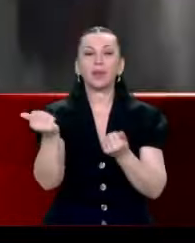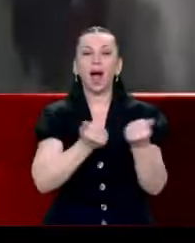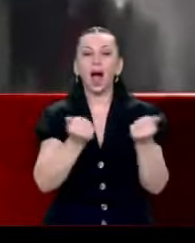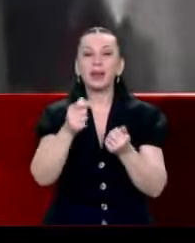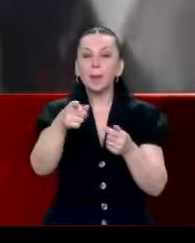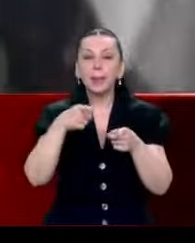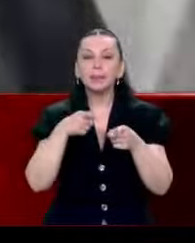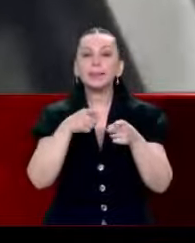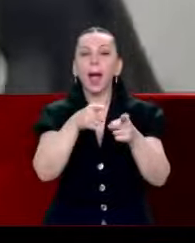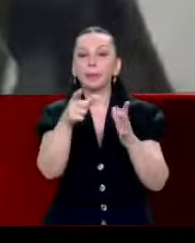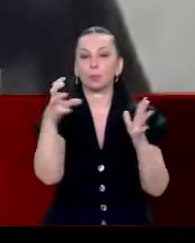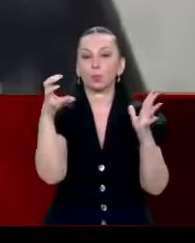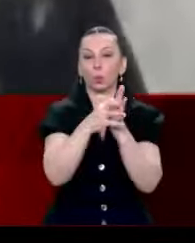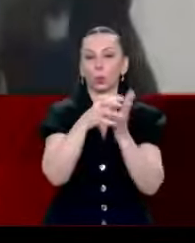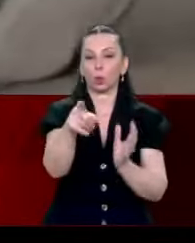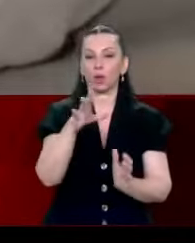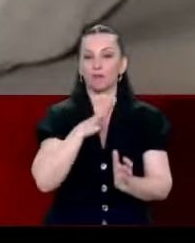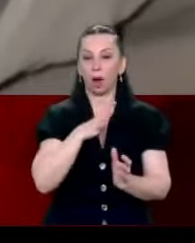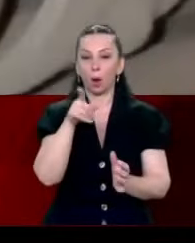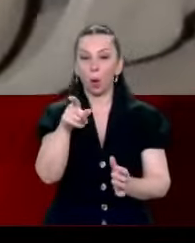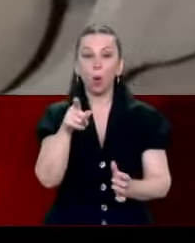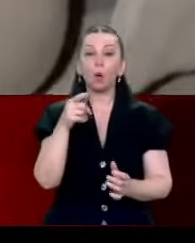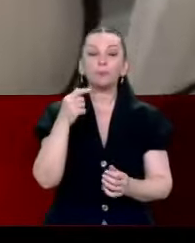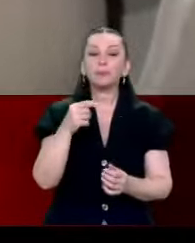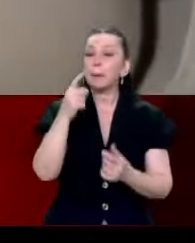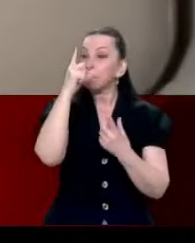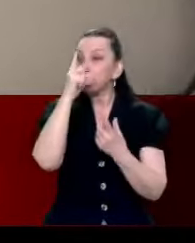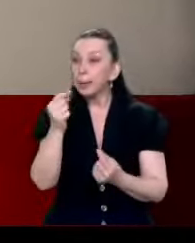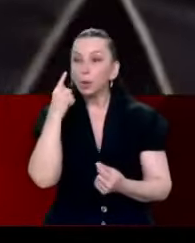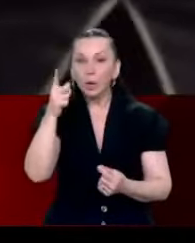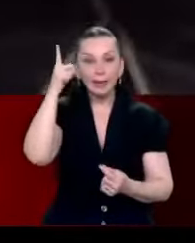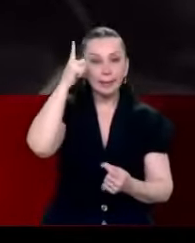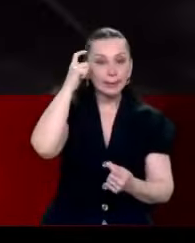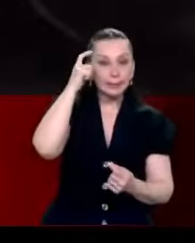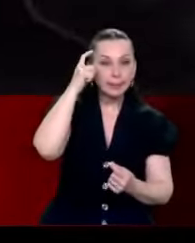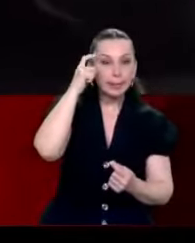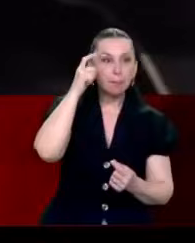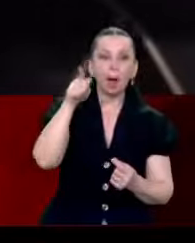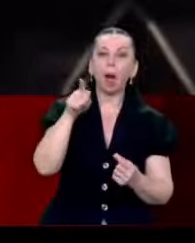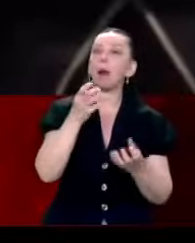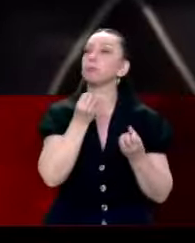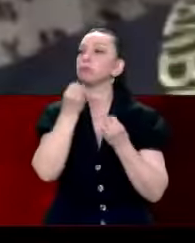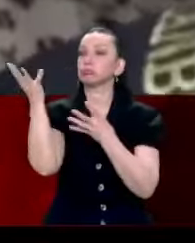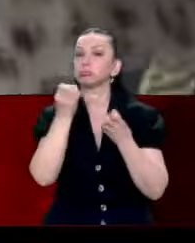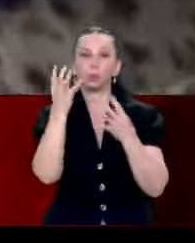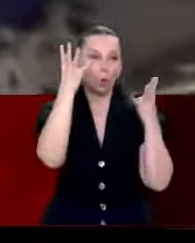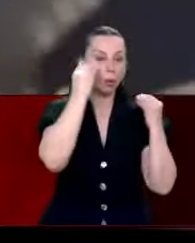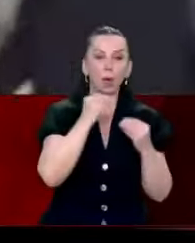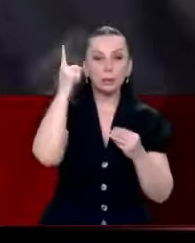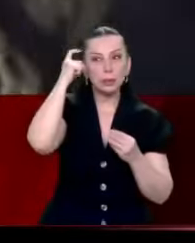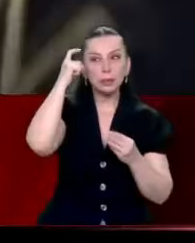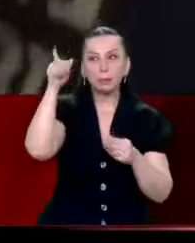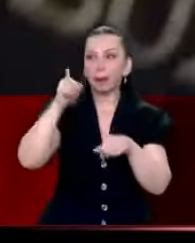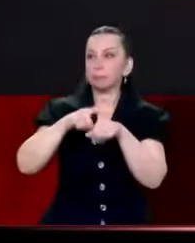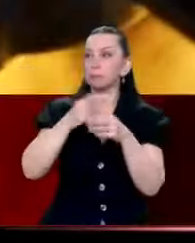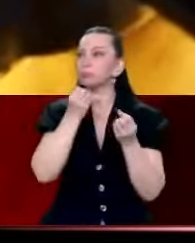da takip cihazı yerleştiriyor lardı o cihazlardan gelen verileri de İsrail istihbarat servisine satıyorlardı para transferleri